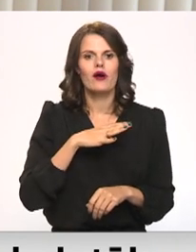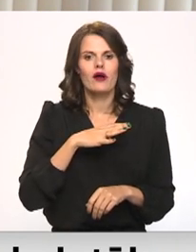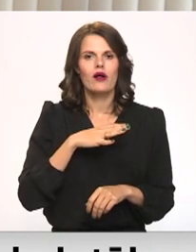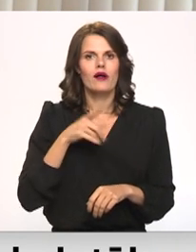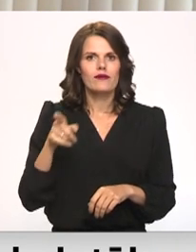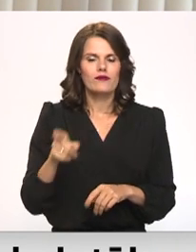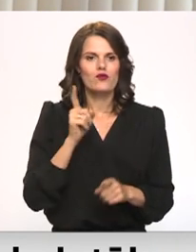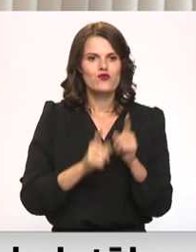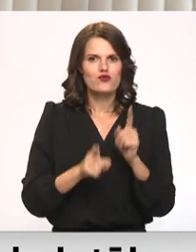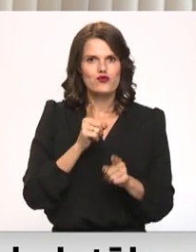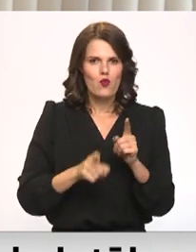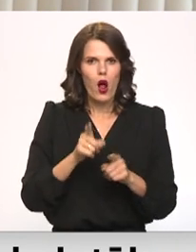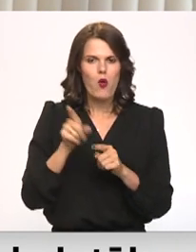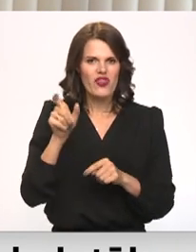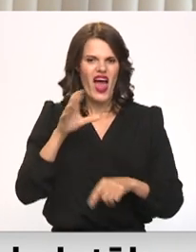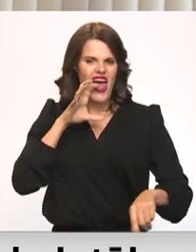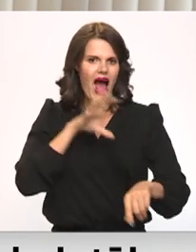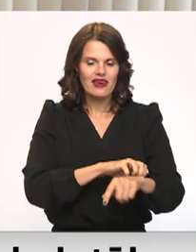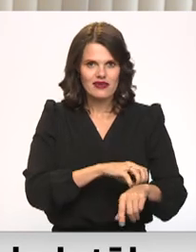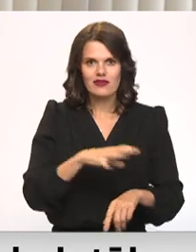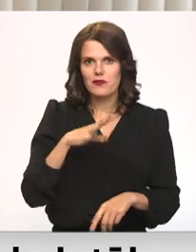konkrēti ir skolotāji viņa iekodus rokā